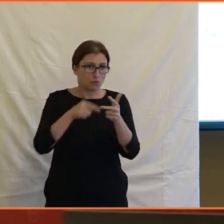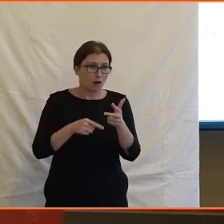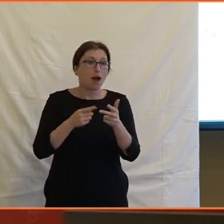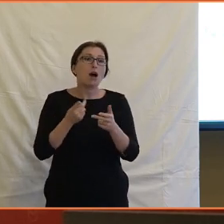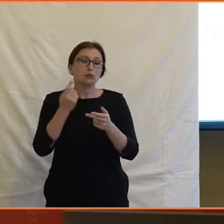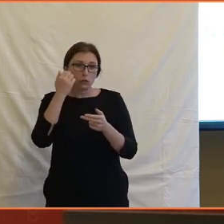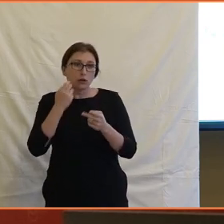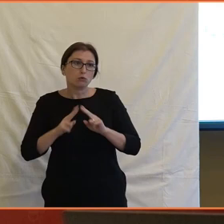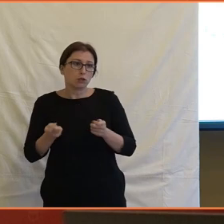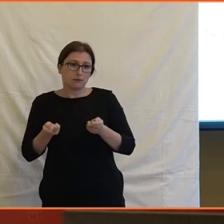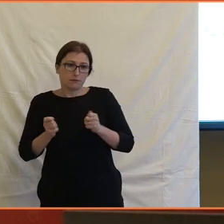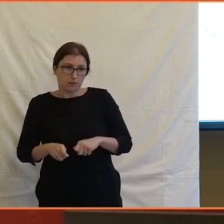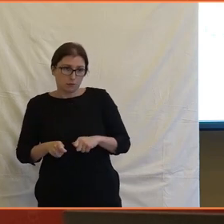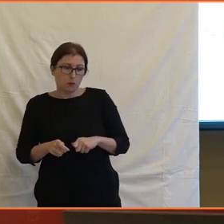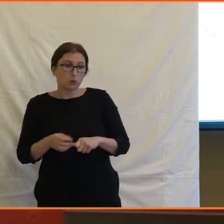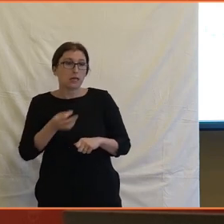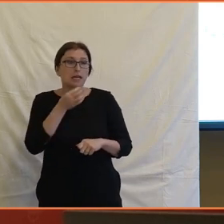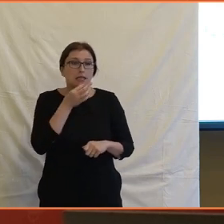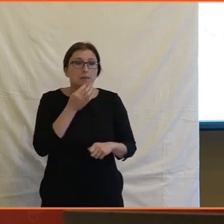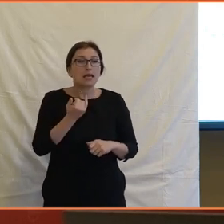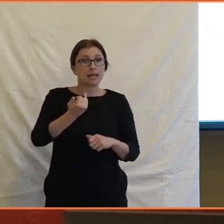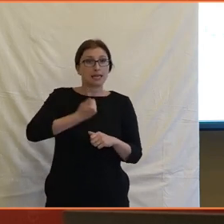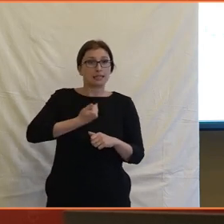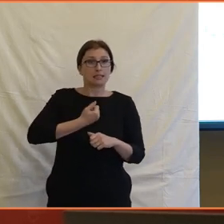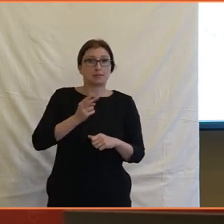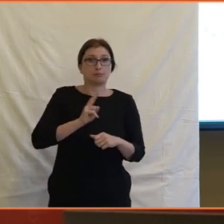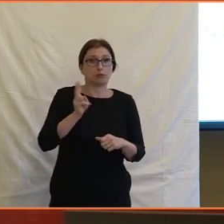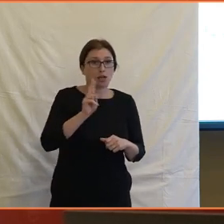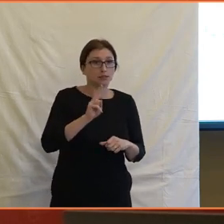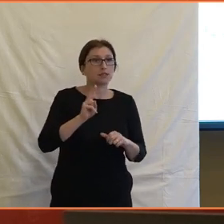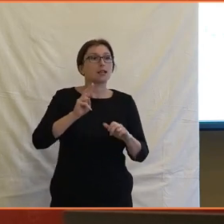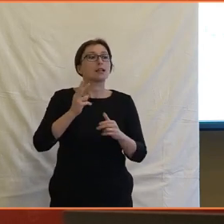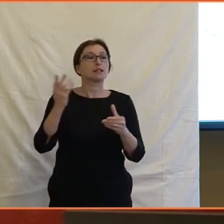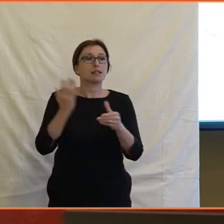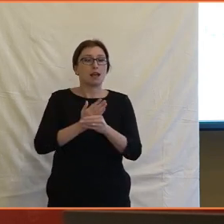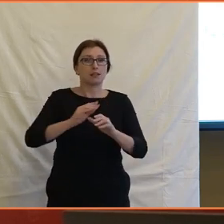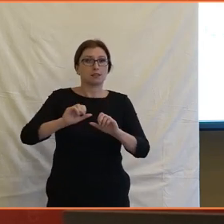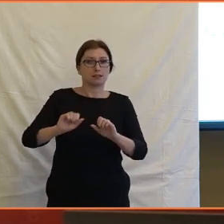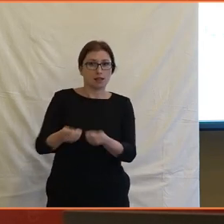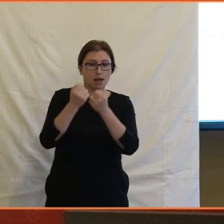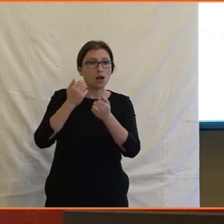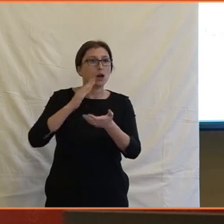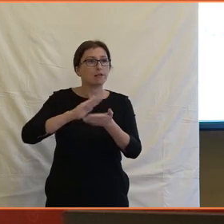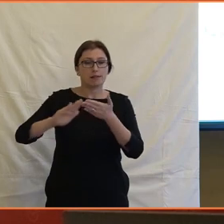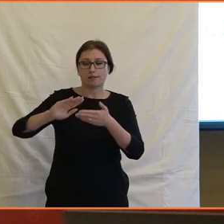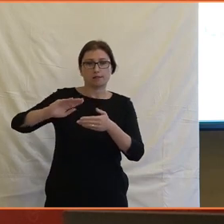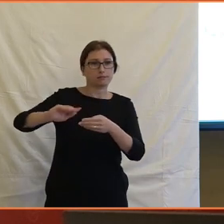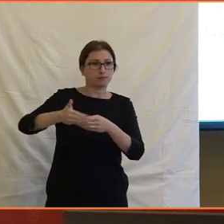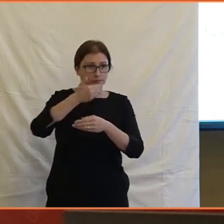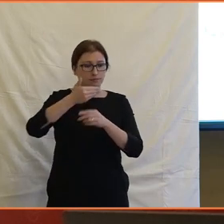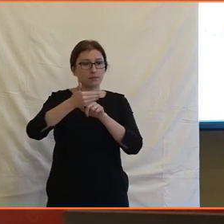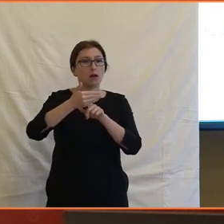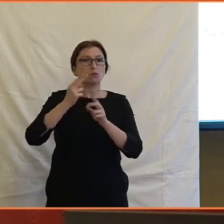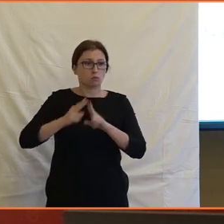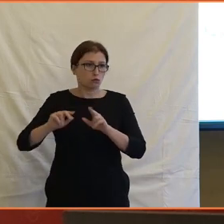vypnout. Teď to bude tak, že když se přihlásí tou identitou a nebude mít datovku, tak se mu vlastně naběhne reklama, že si ji může